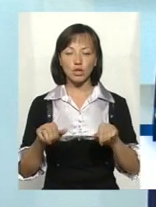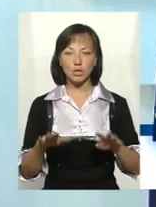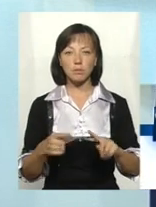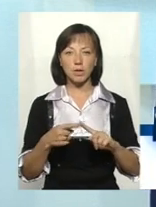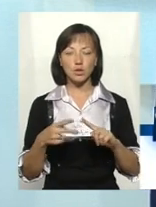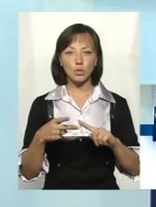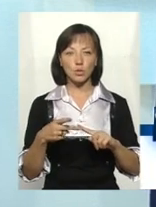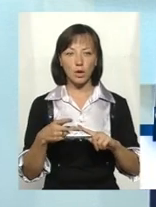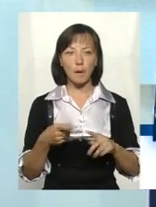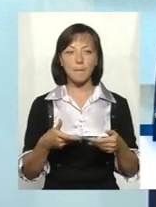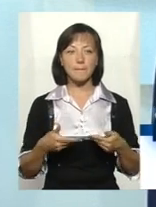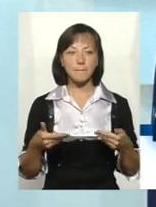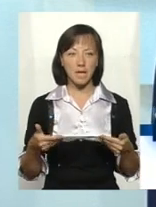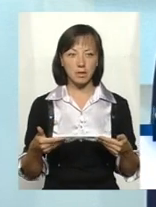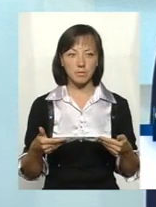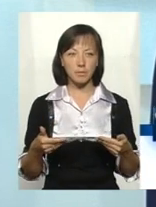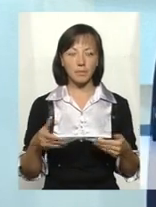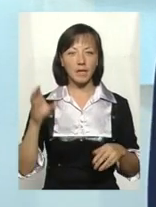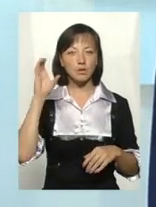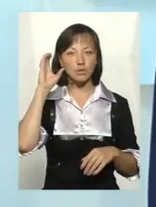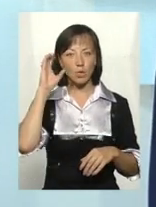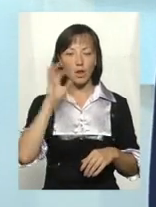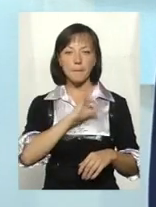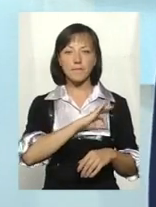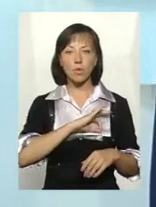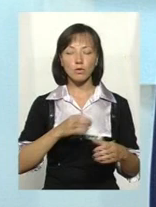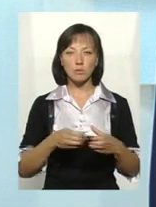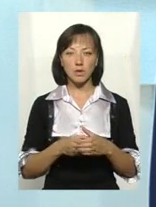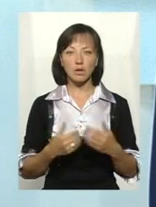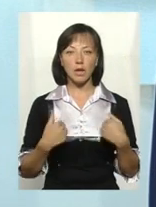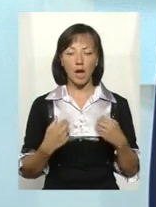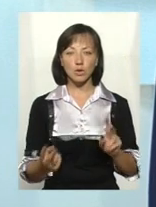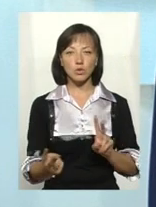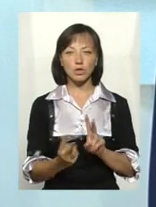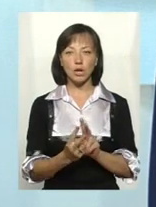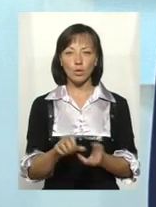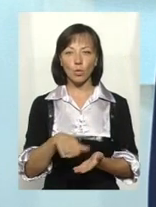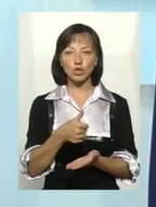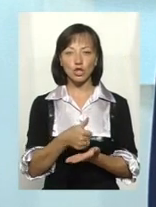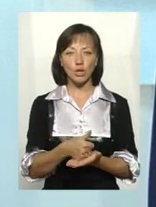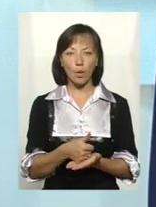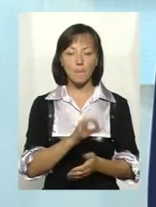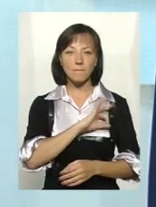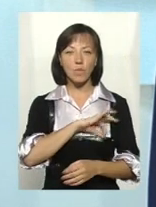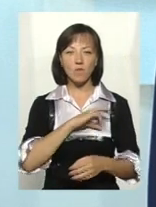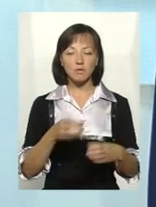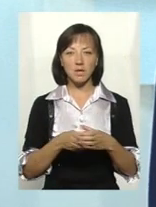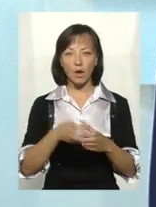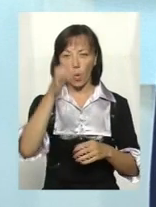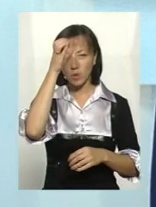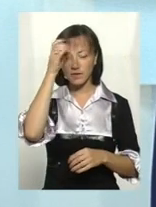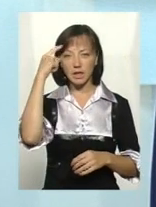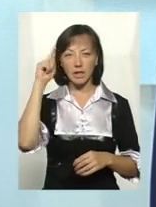перше. Друге. Ми слухали профспілку. Я зустрічалася з очільником профспілки освіти і